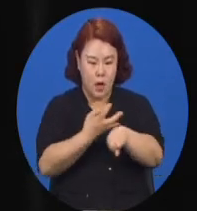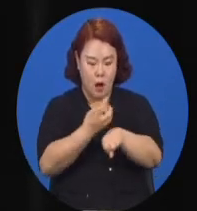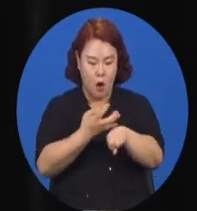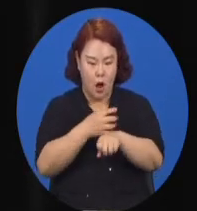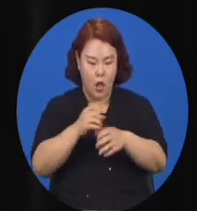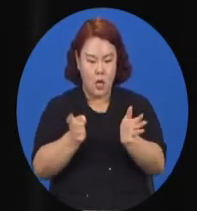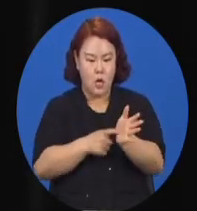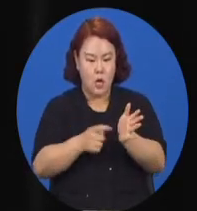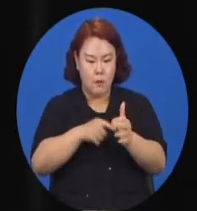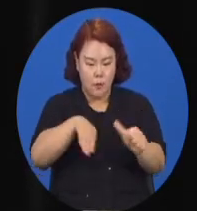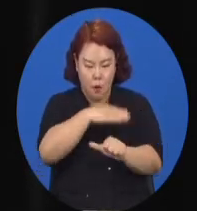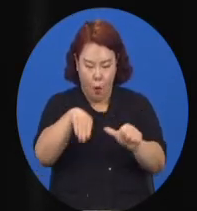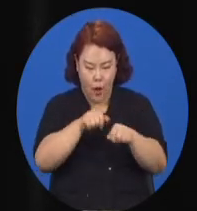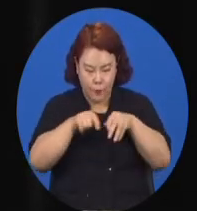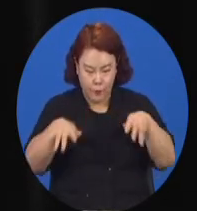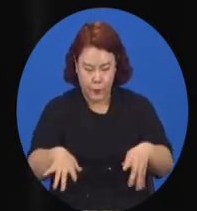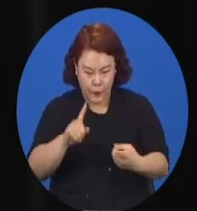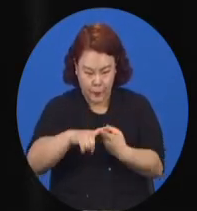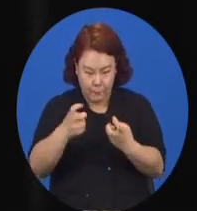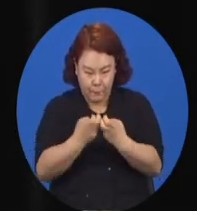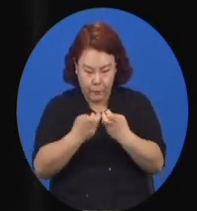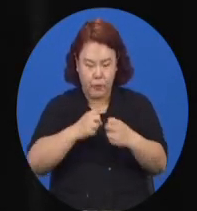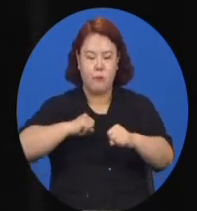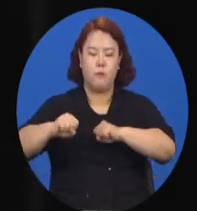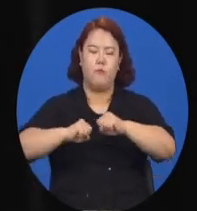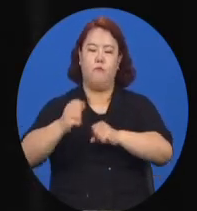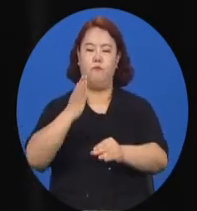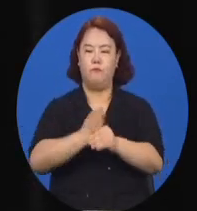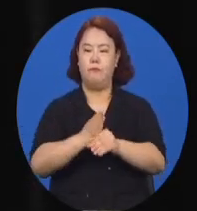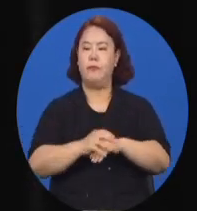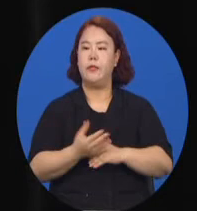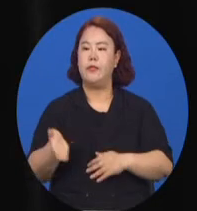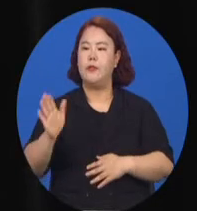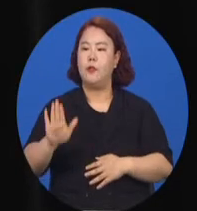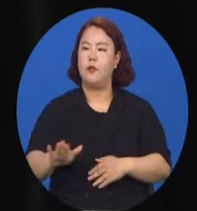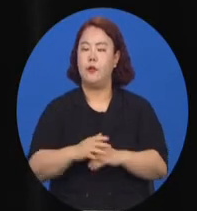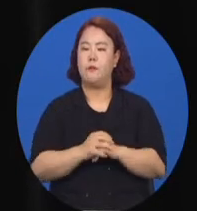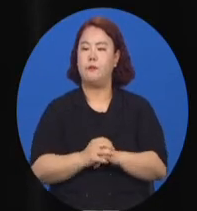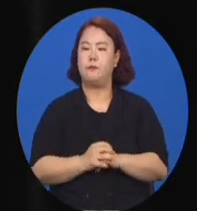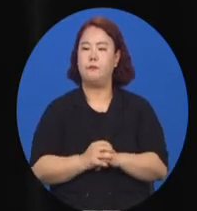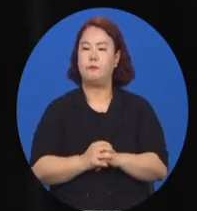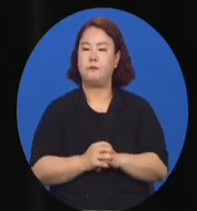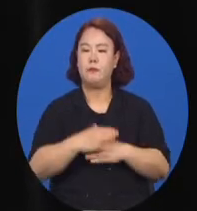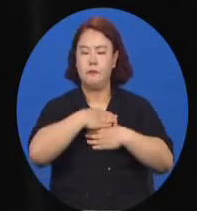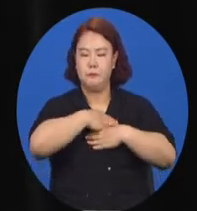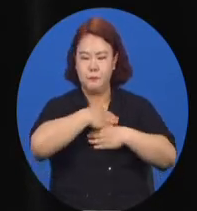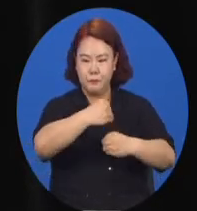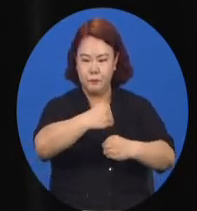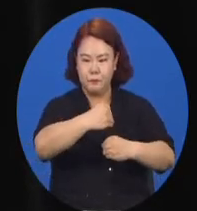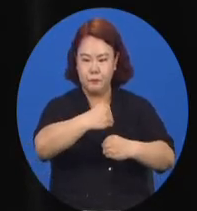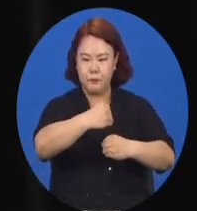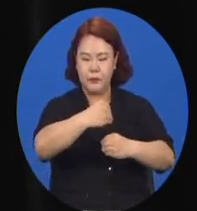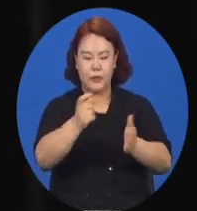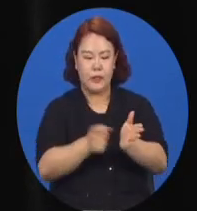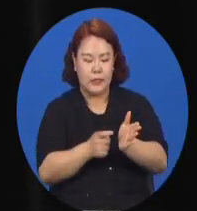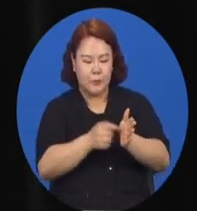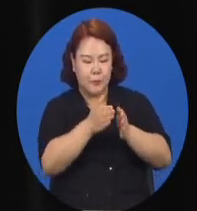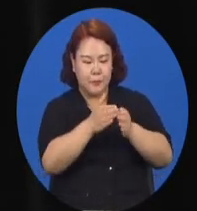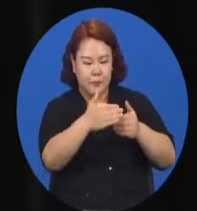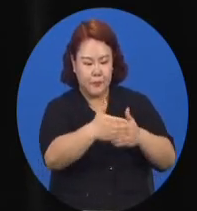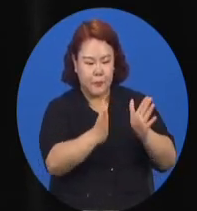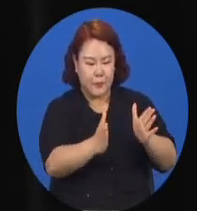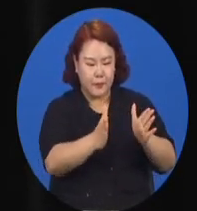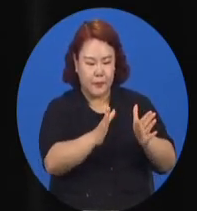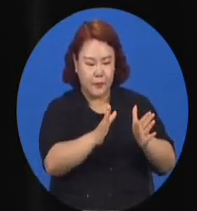잘 갖추고 활성화되고 있습니다. 그러나 무엇보다도 안정된 응급실을 갖추고 운영을